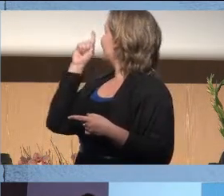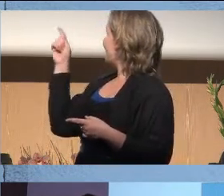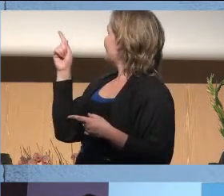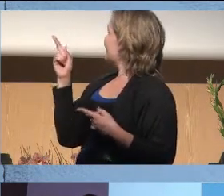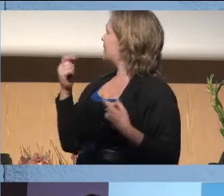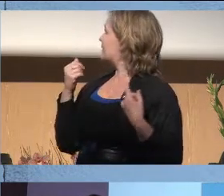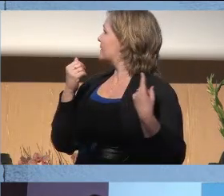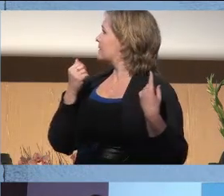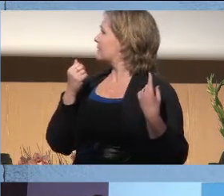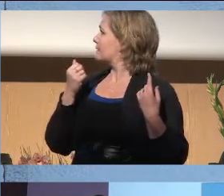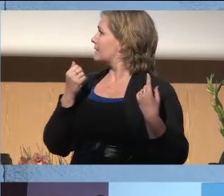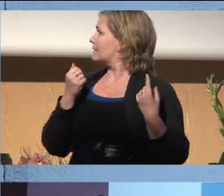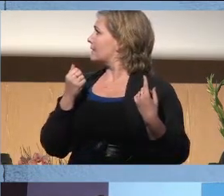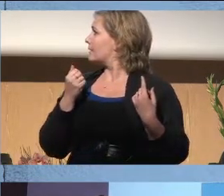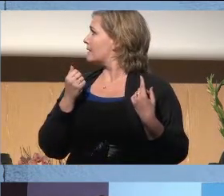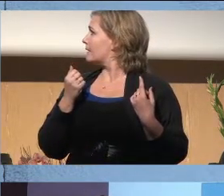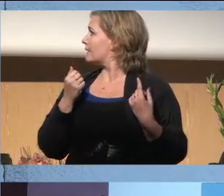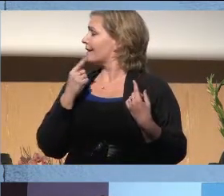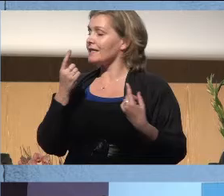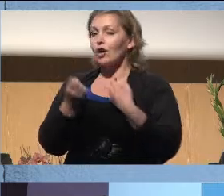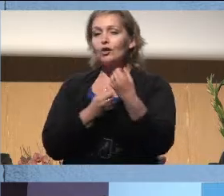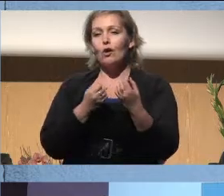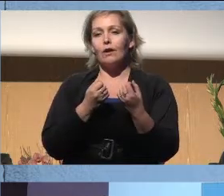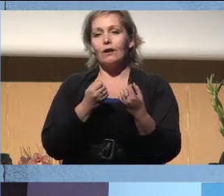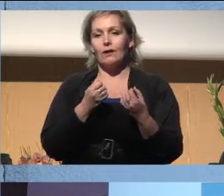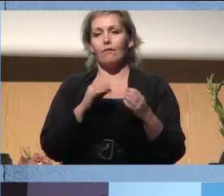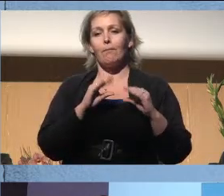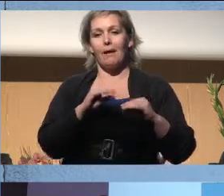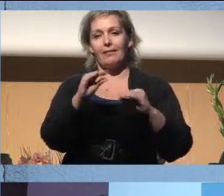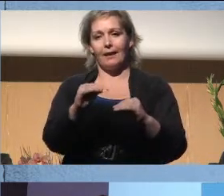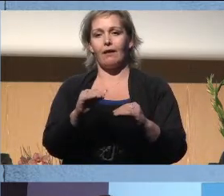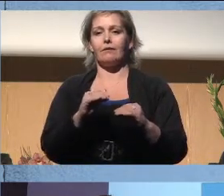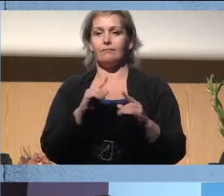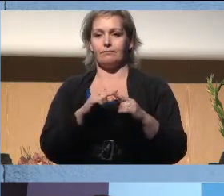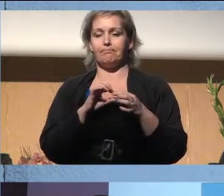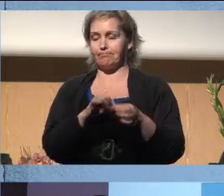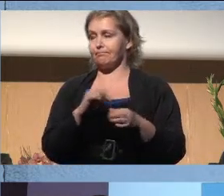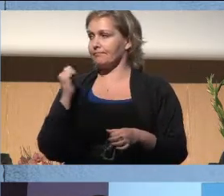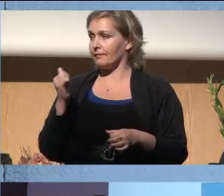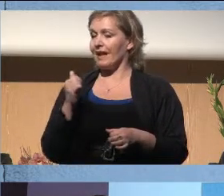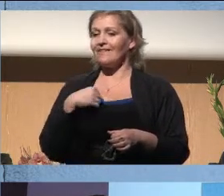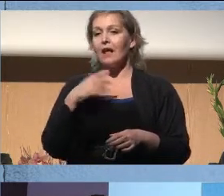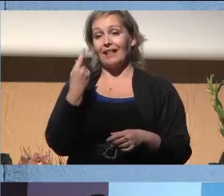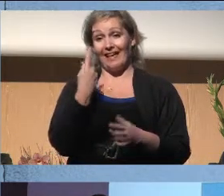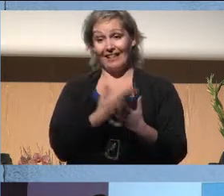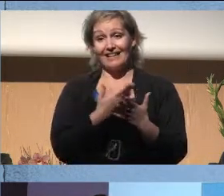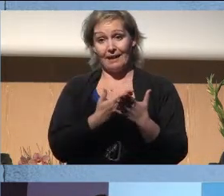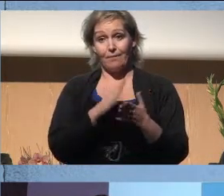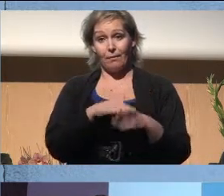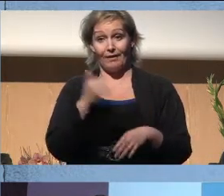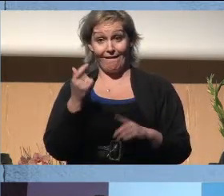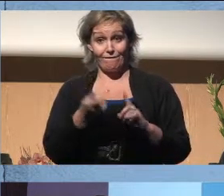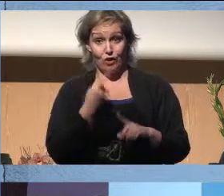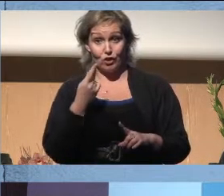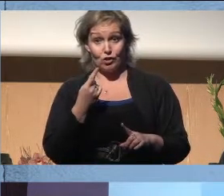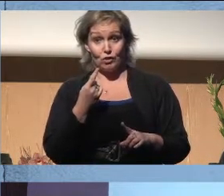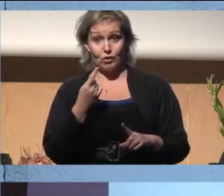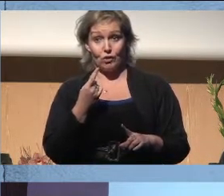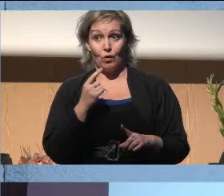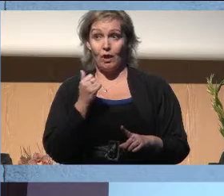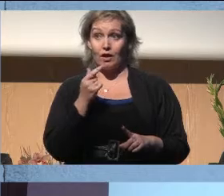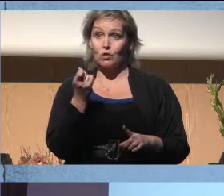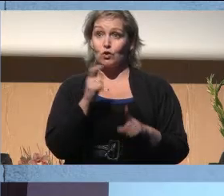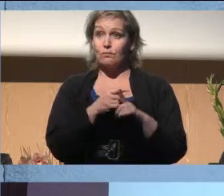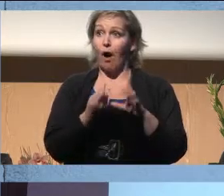är utmaningen, ska jag säga också. Att göra flöden bättre är inte så svårt. Men vi ska ta ett exempel på det där först. Och då tar vi något som